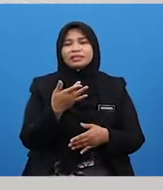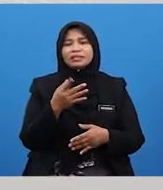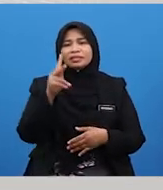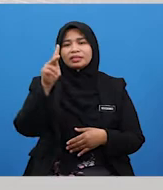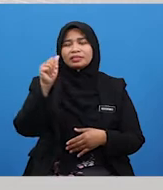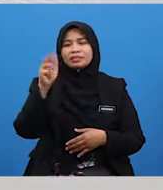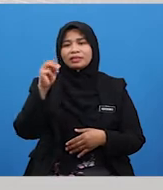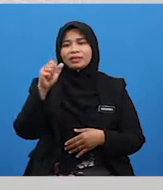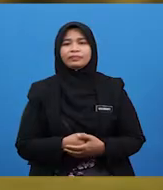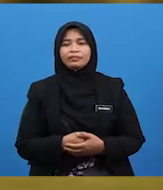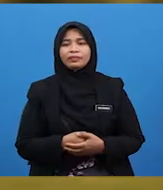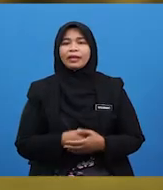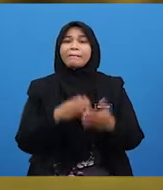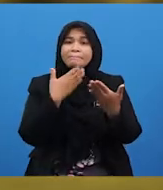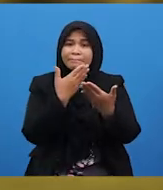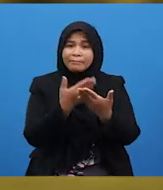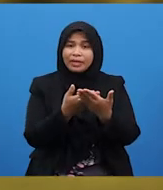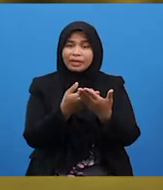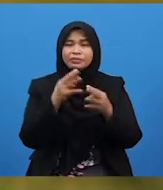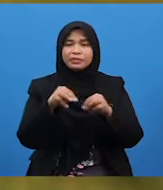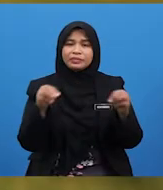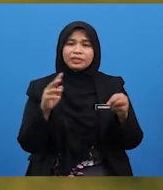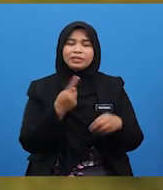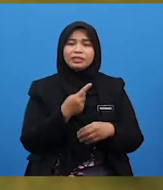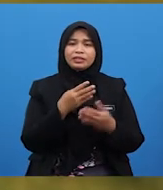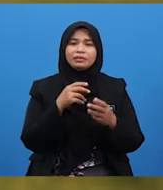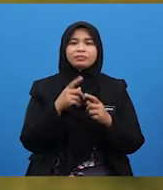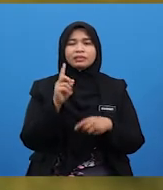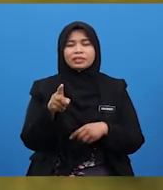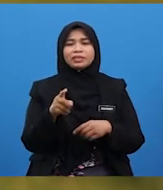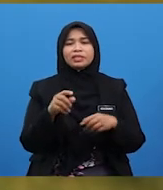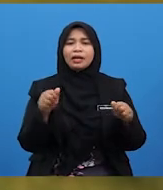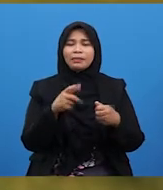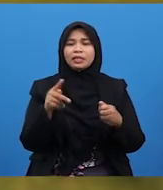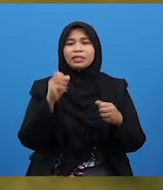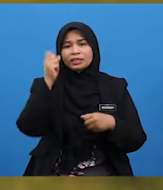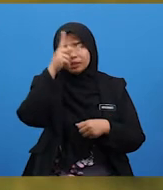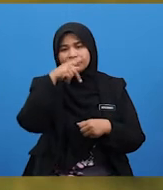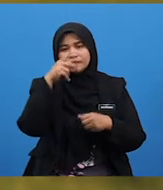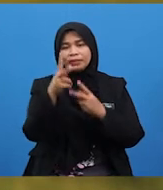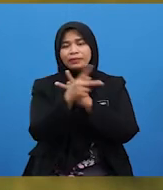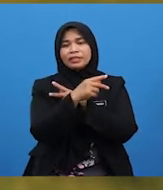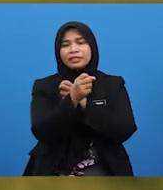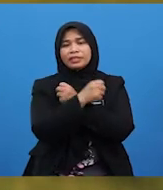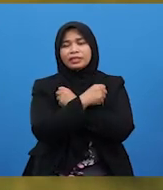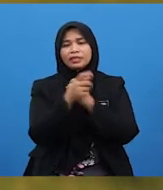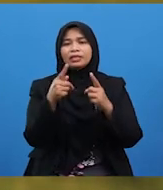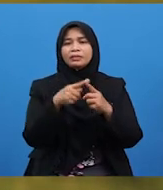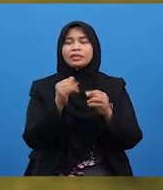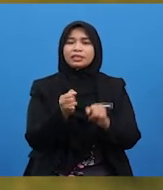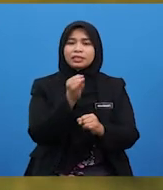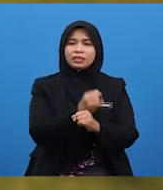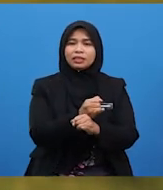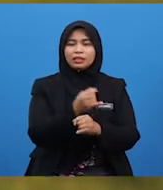Betul, murid-murid? Baik, murid-murid. Kita patut mengamalkan sikap kasih sayang terhadap jiran